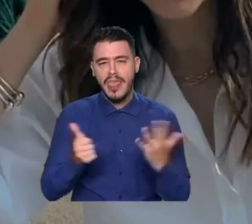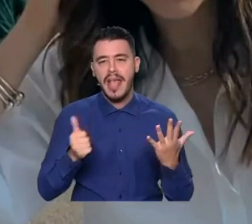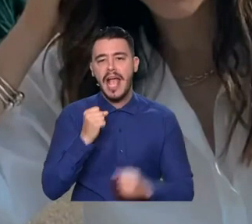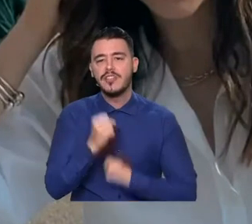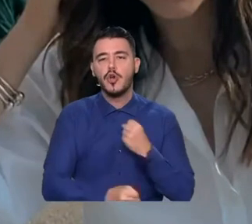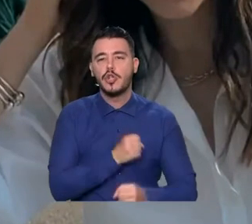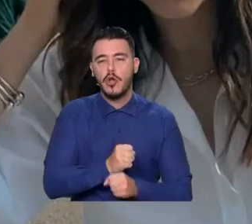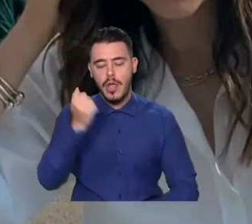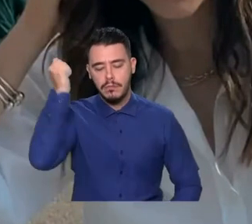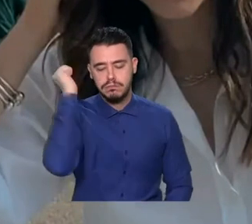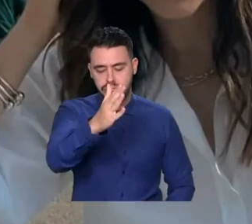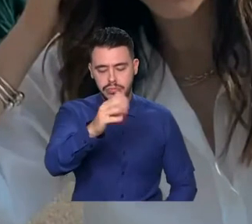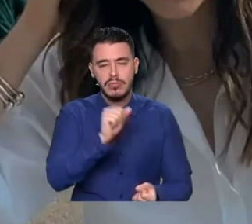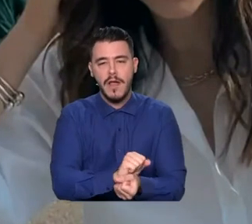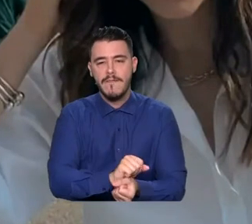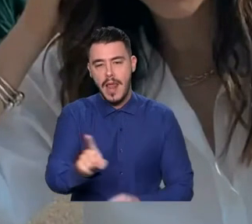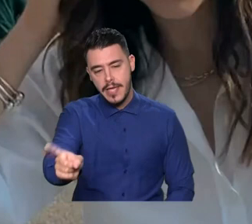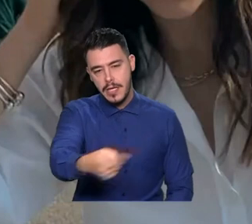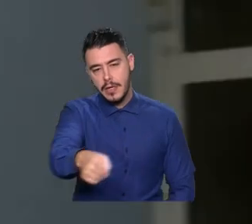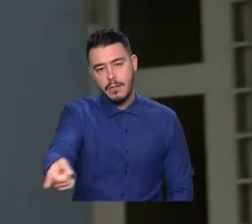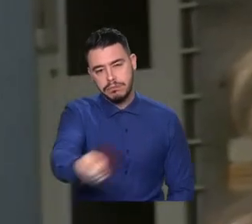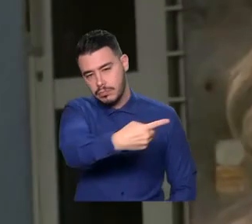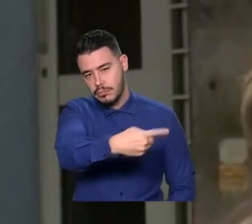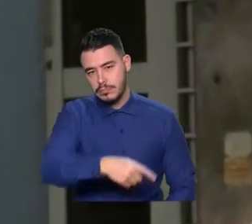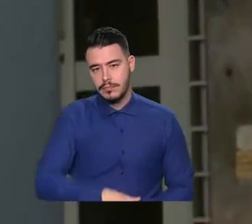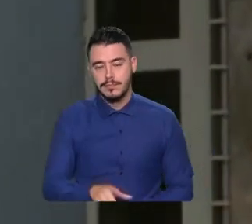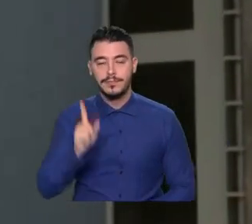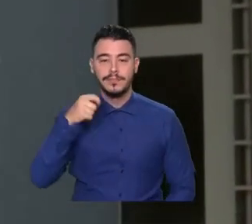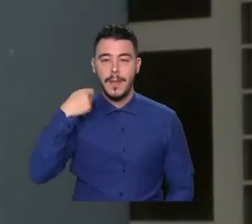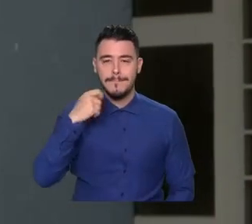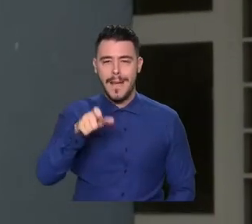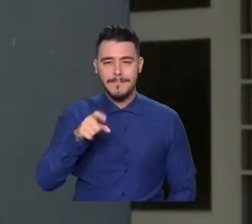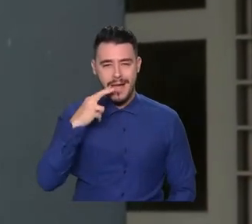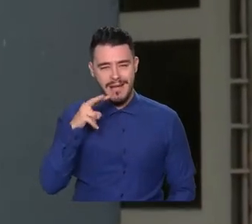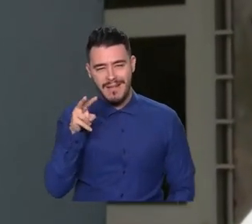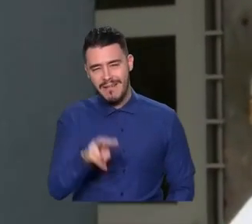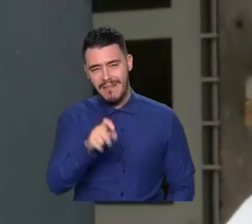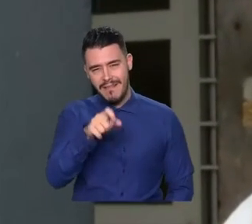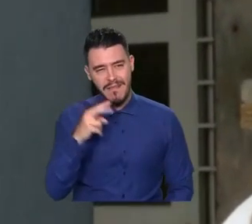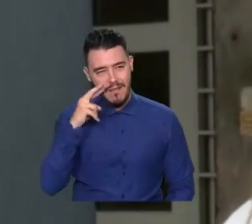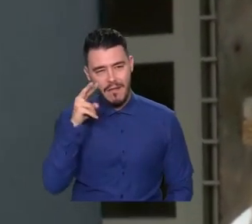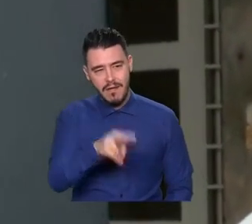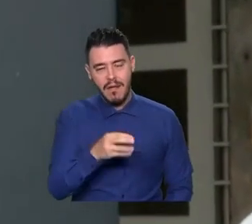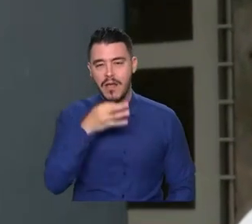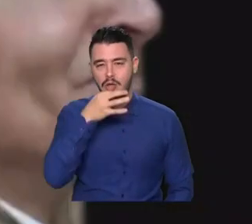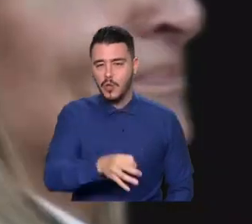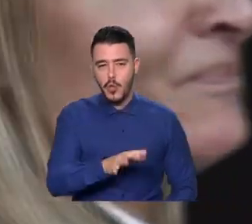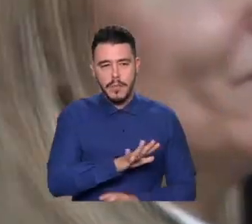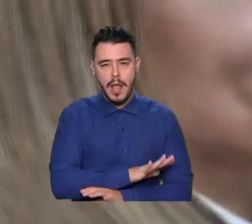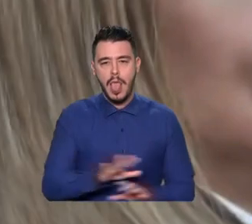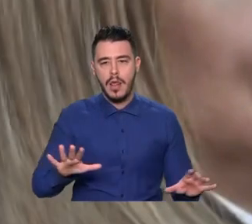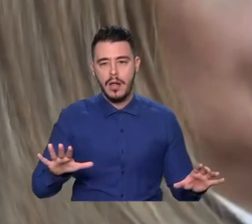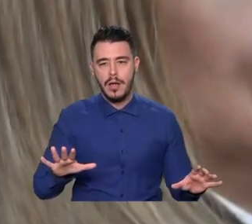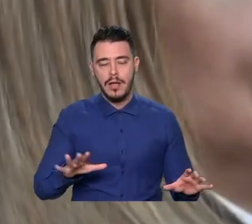μηνών και πήρε το δρόμο της επιστροφής για τις φυλακές. Με τη μητέρα της Έμας να τον κοιτάει στη δικαστική αίθουσα και να του λέει τρεις λέξεις όλες και